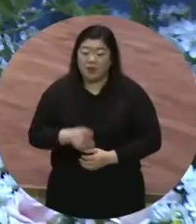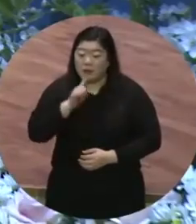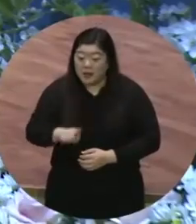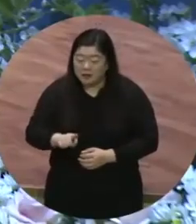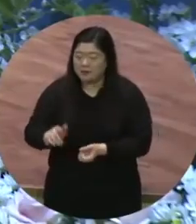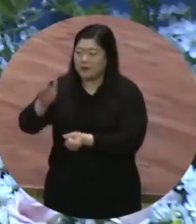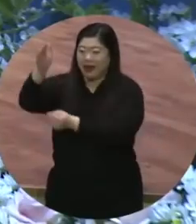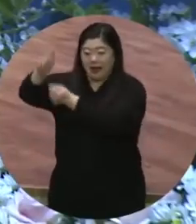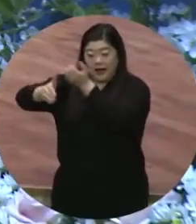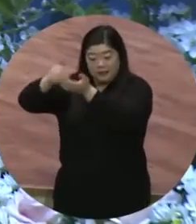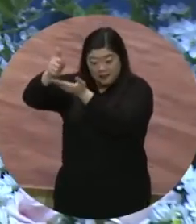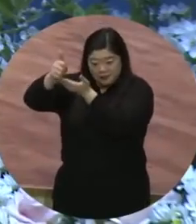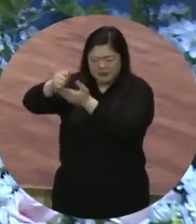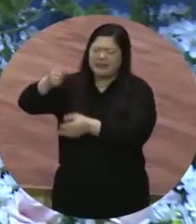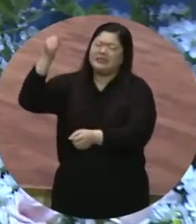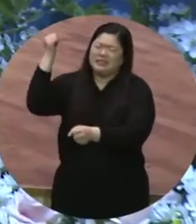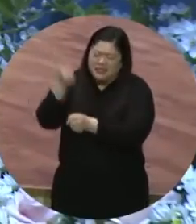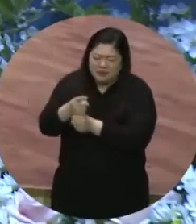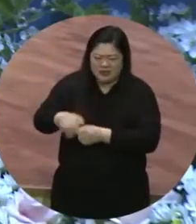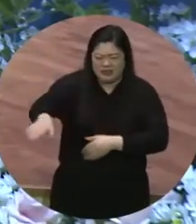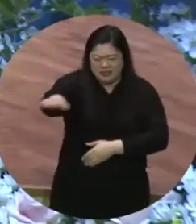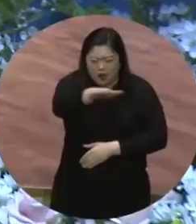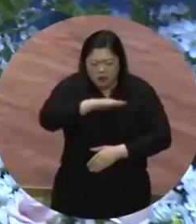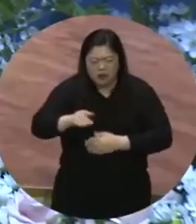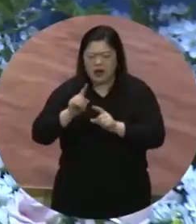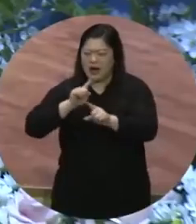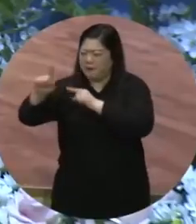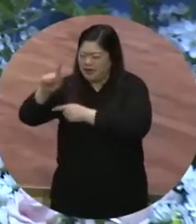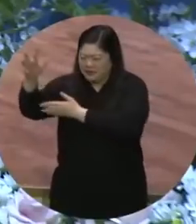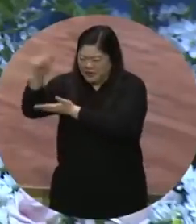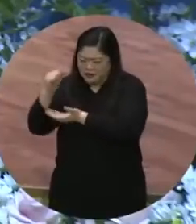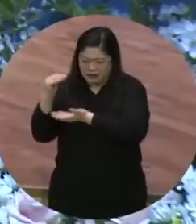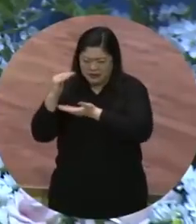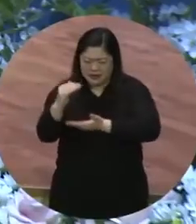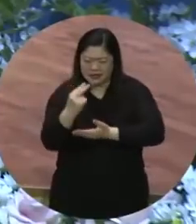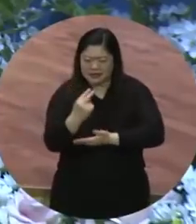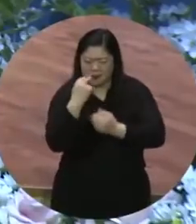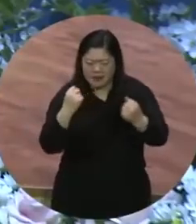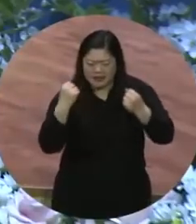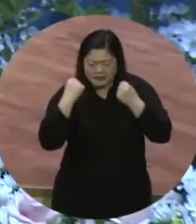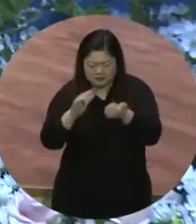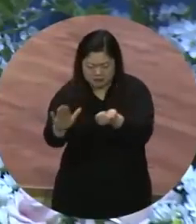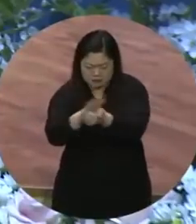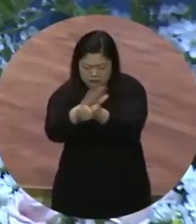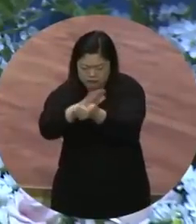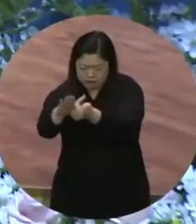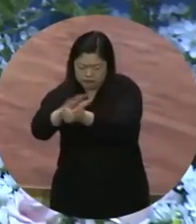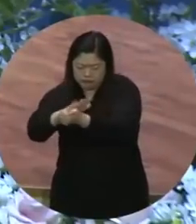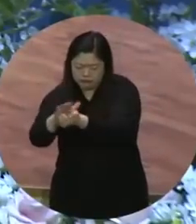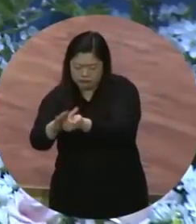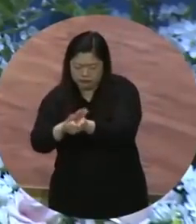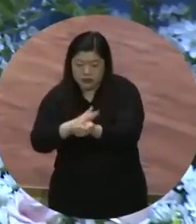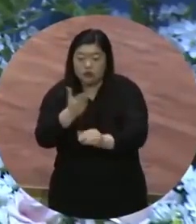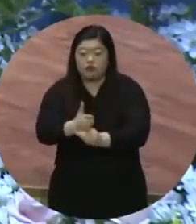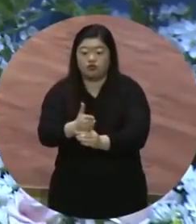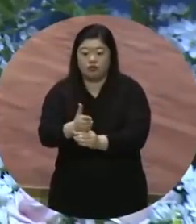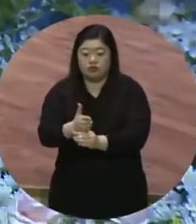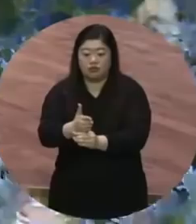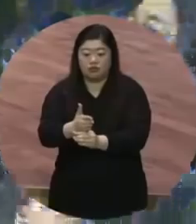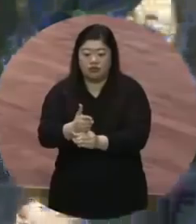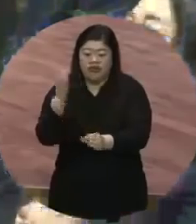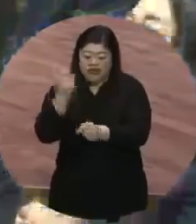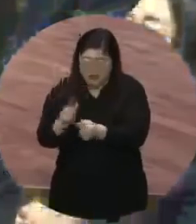이미 말씀을 통해서 우리 신자들에게 생명력 넘치는 삶을 살도록 이미 다